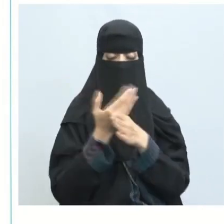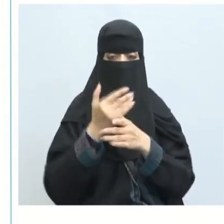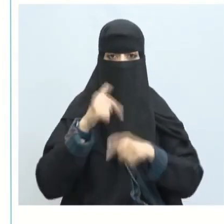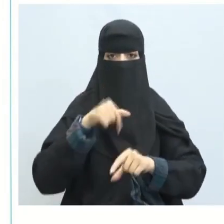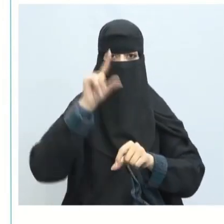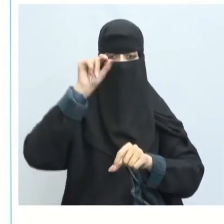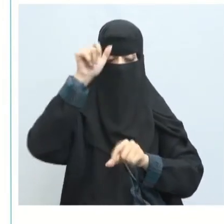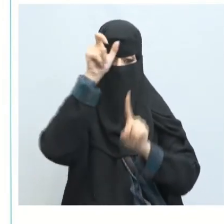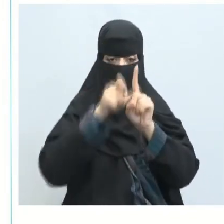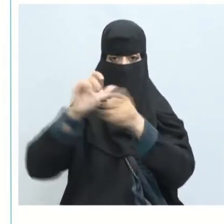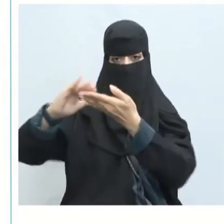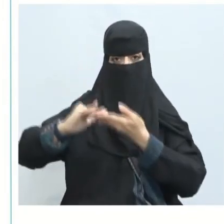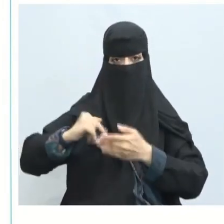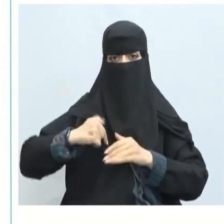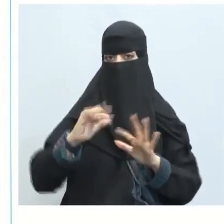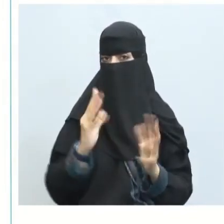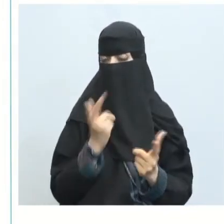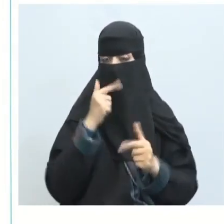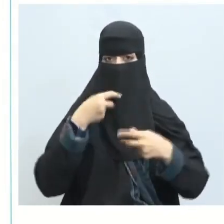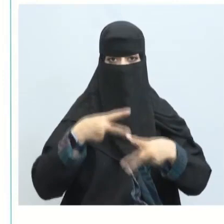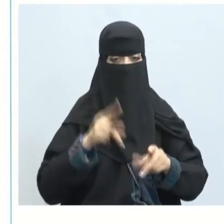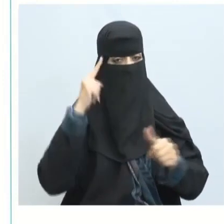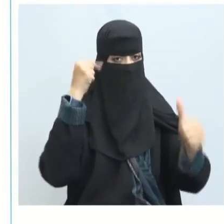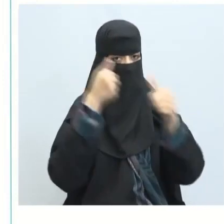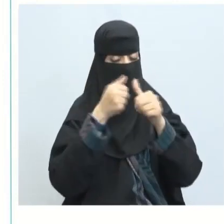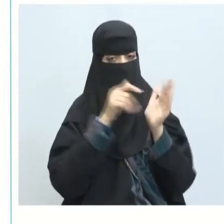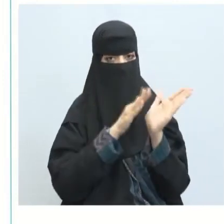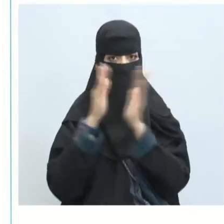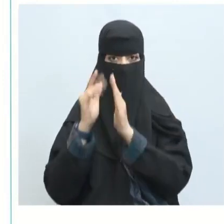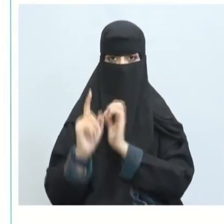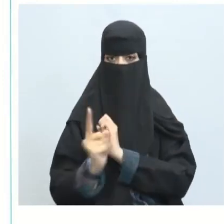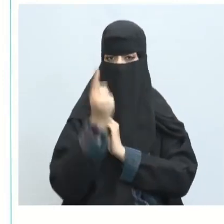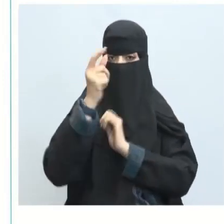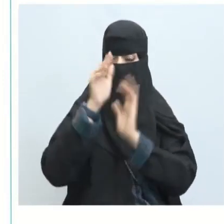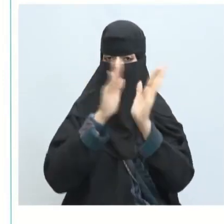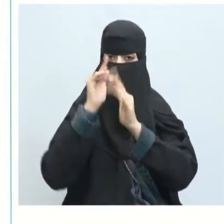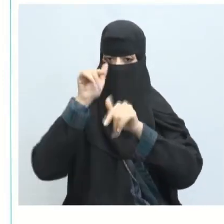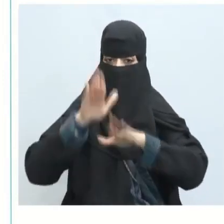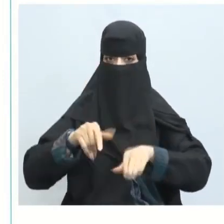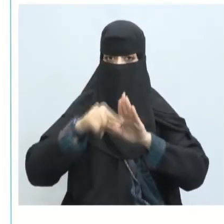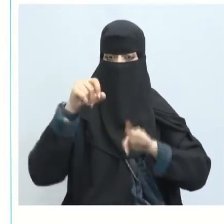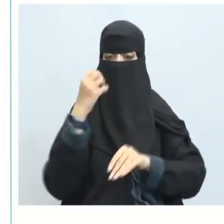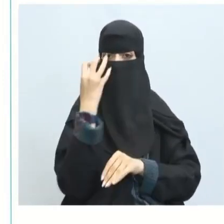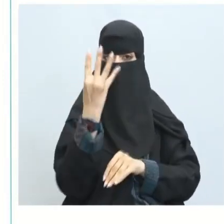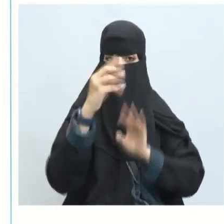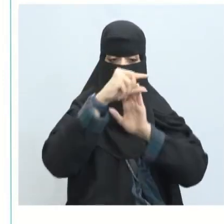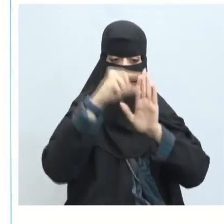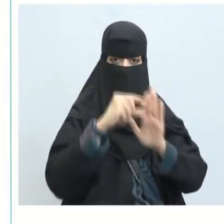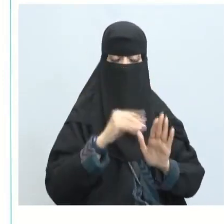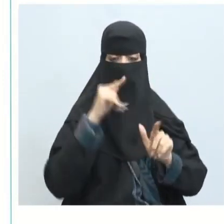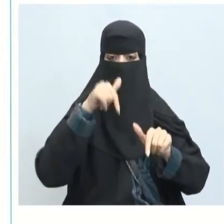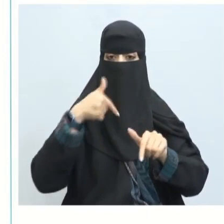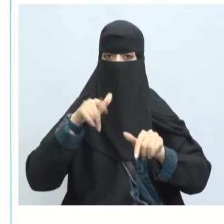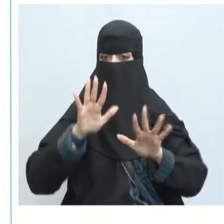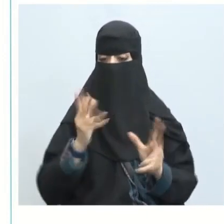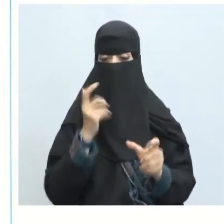تميز السكرتير نبدا في استذكار الوحده الاولى والتي كانت لدينا اربعه دروس ماهيه